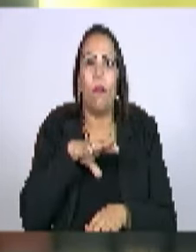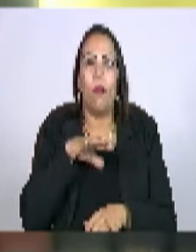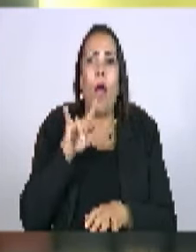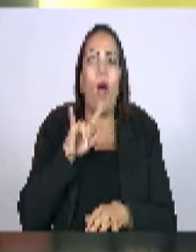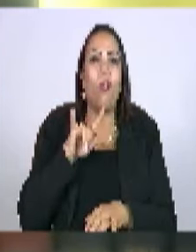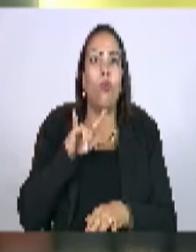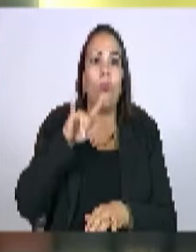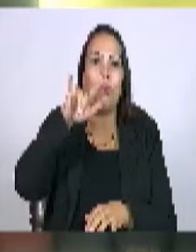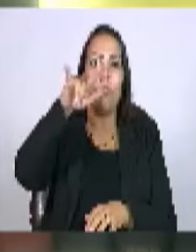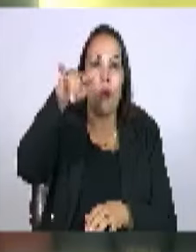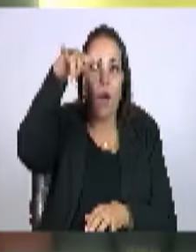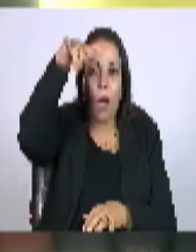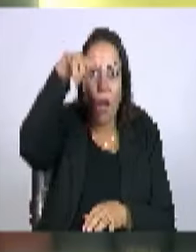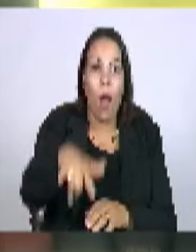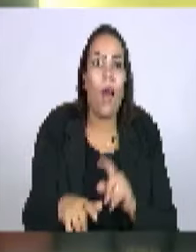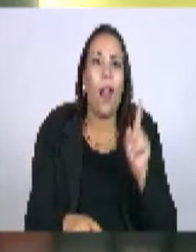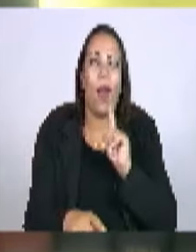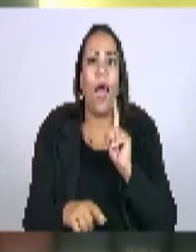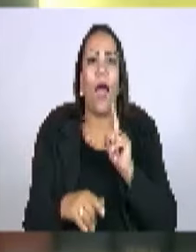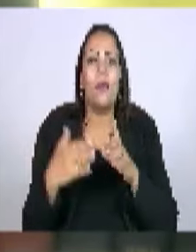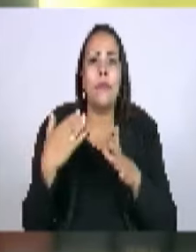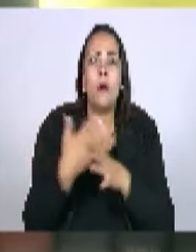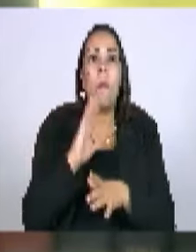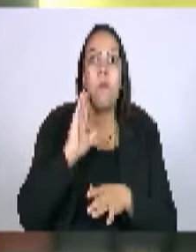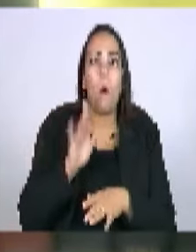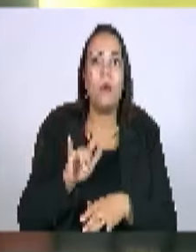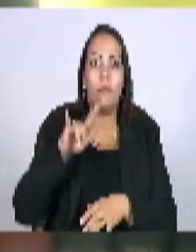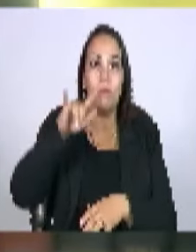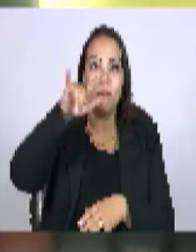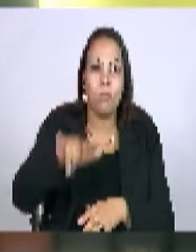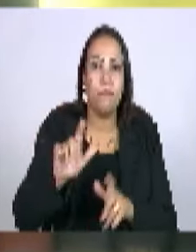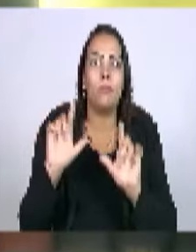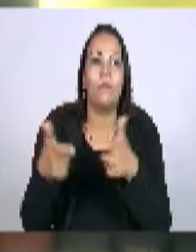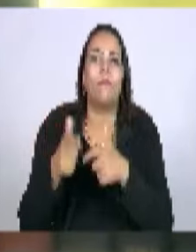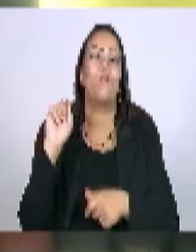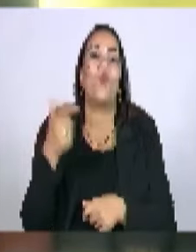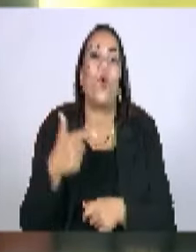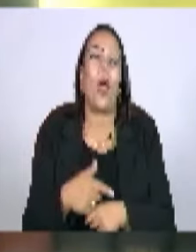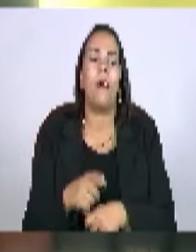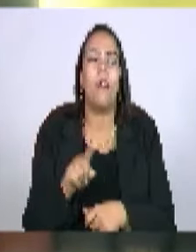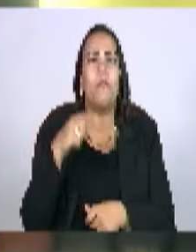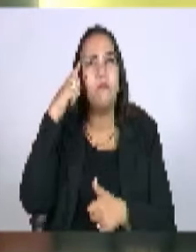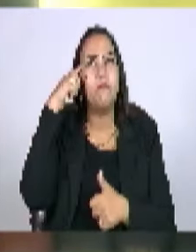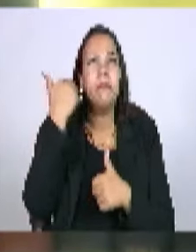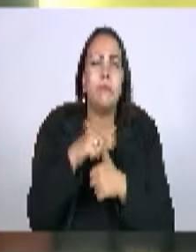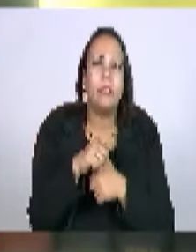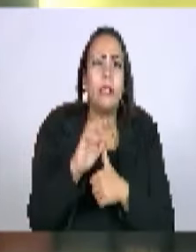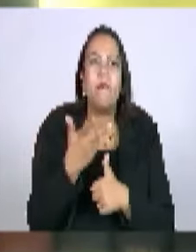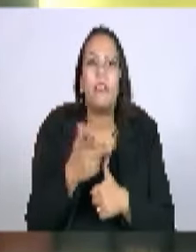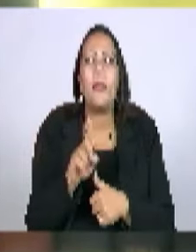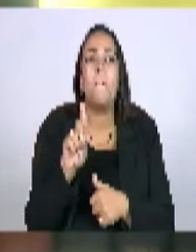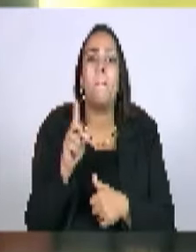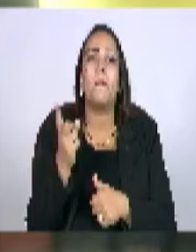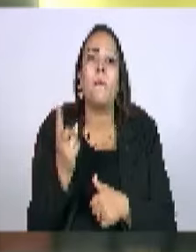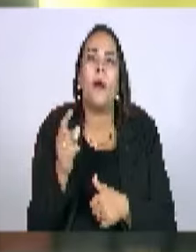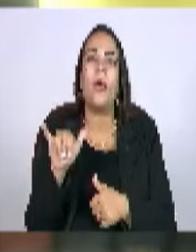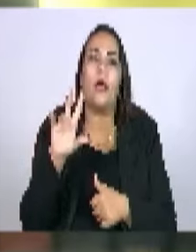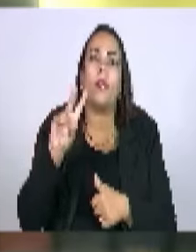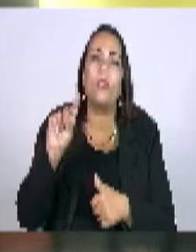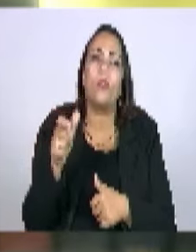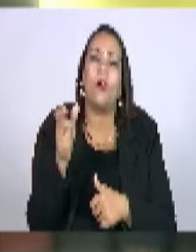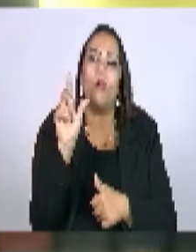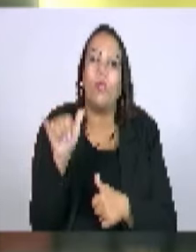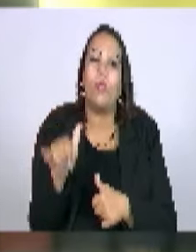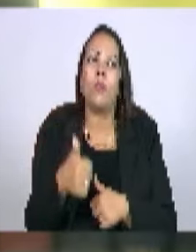طائرتها في احدى الدول لانها ممكن كان يلقى القبض عليها في حدود ما اتذكر كانت بريطانيا يعني اللي انا